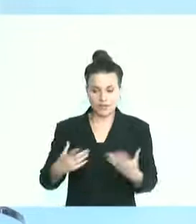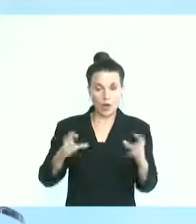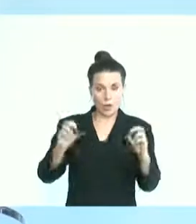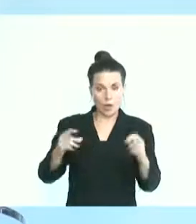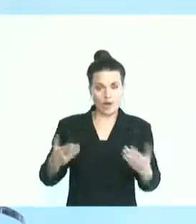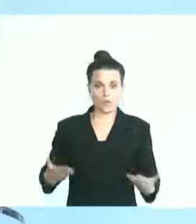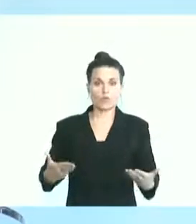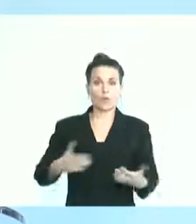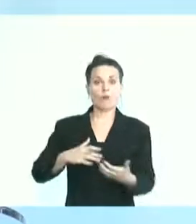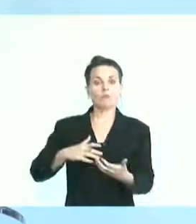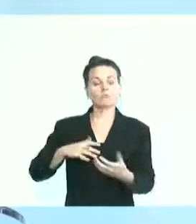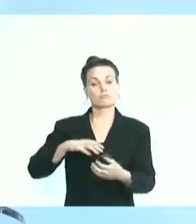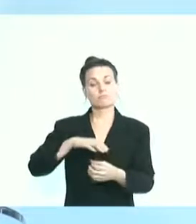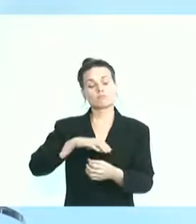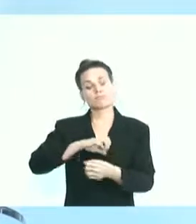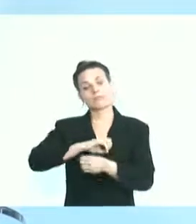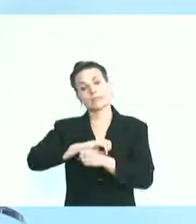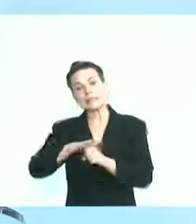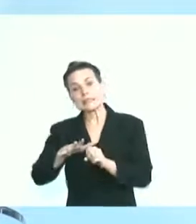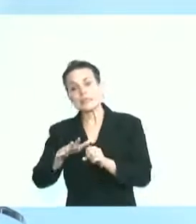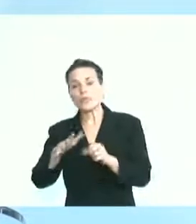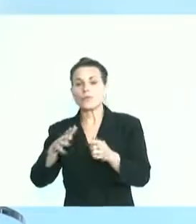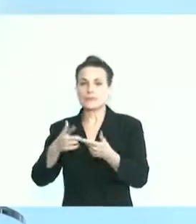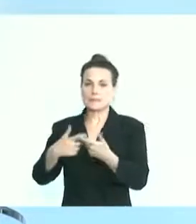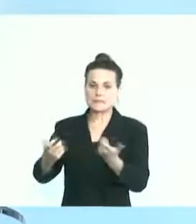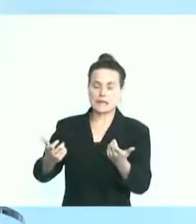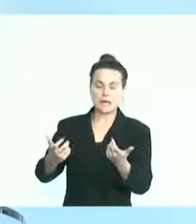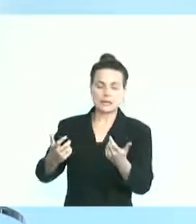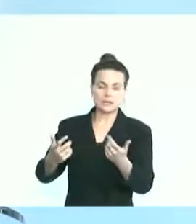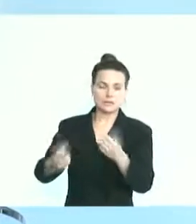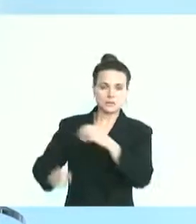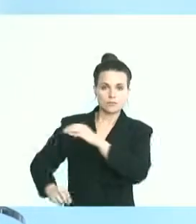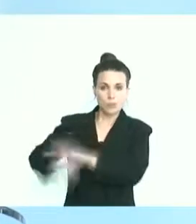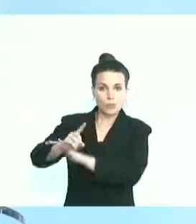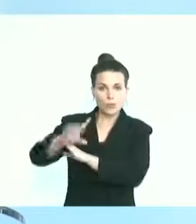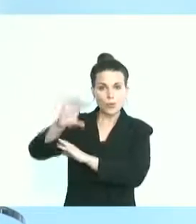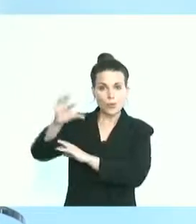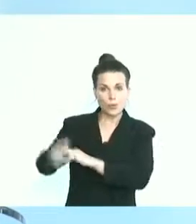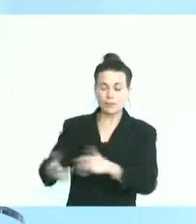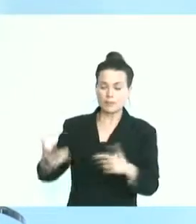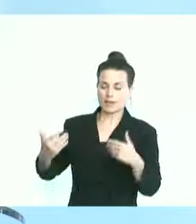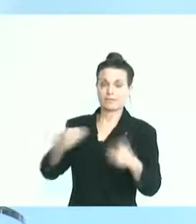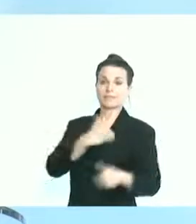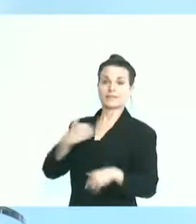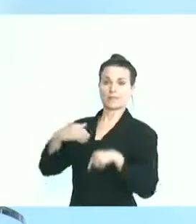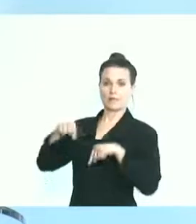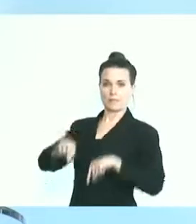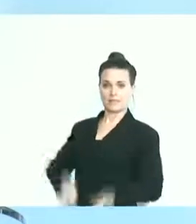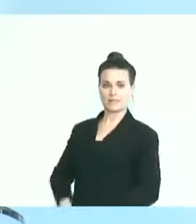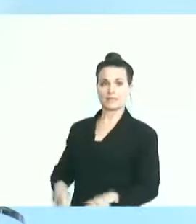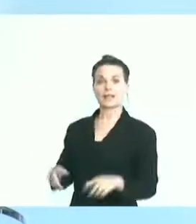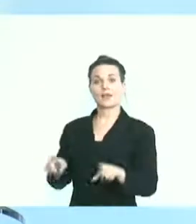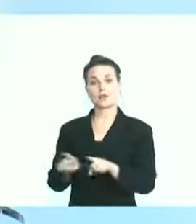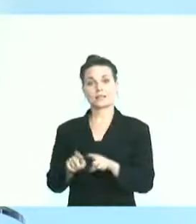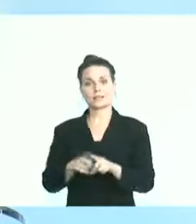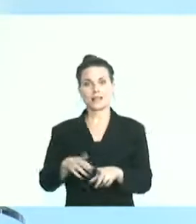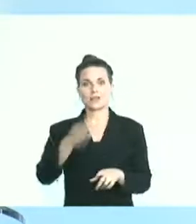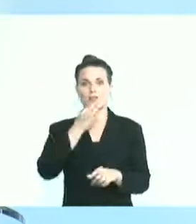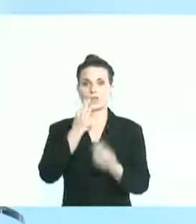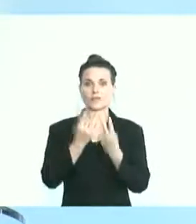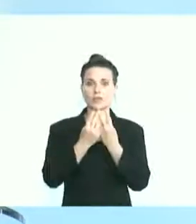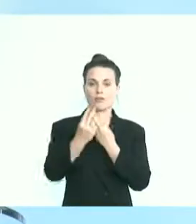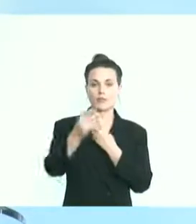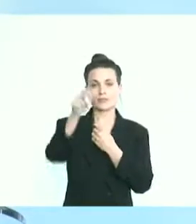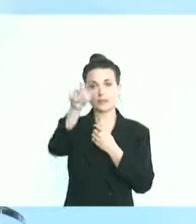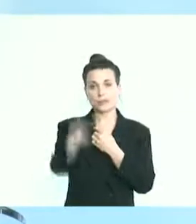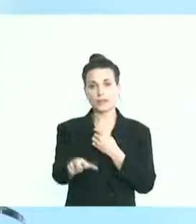vivons, Madame la Ministre, chère Sophie, c'est aussi le moment d'illustrer, et j'en profite en la présence, parce que la présidente de l'Agence du